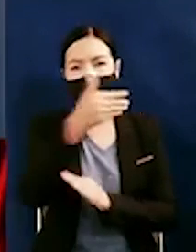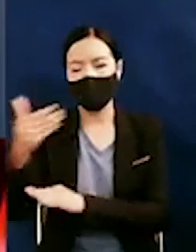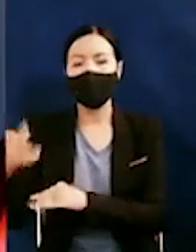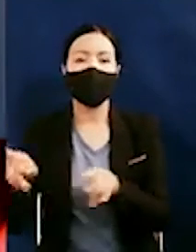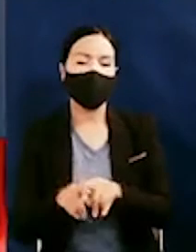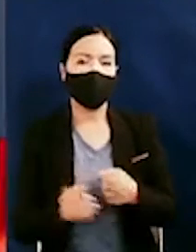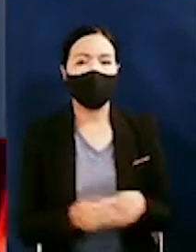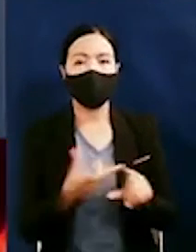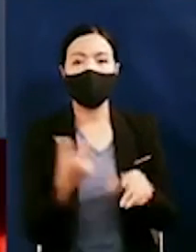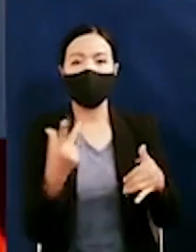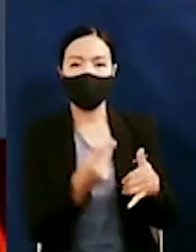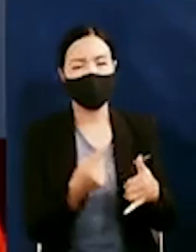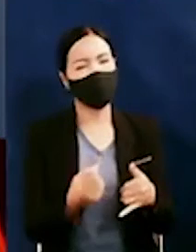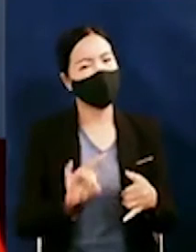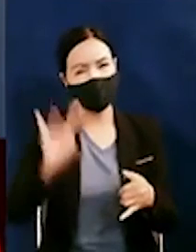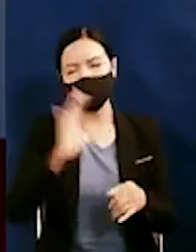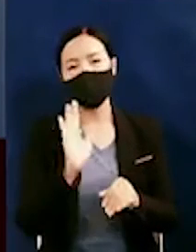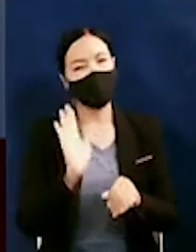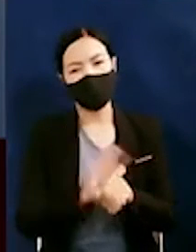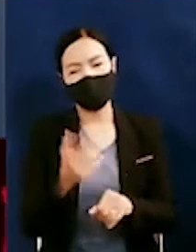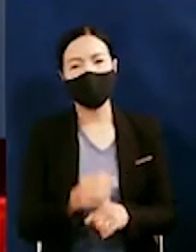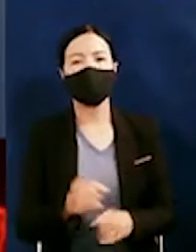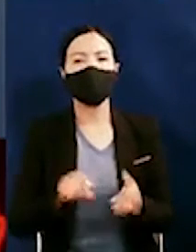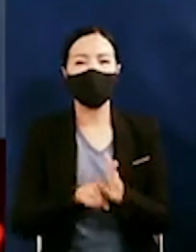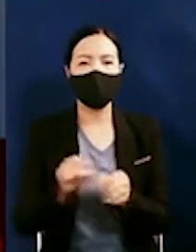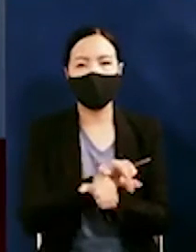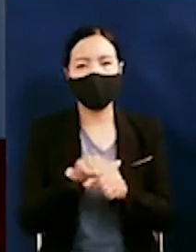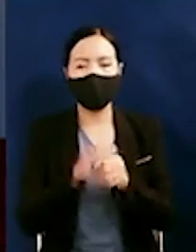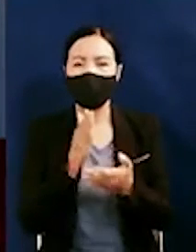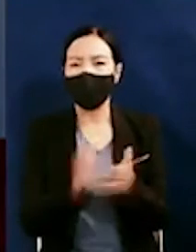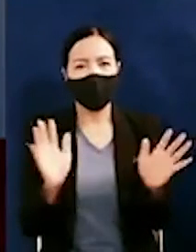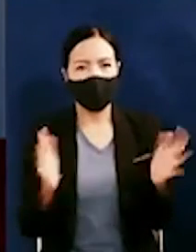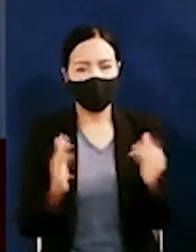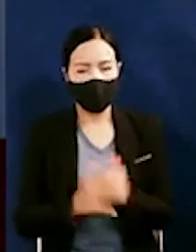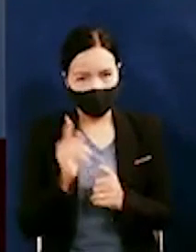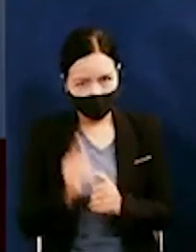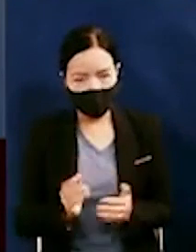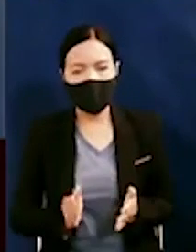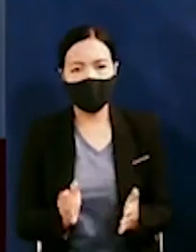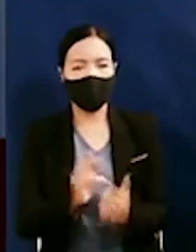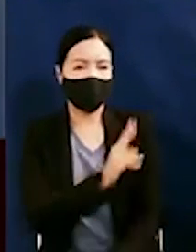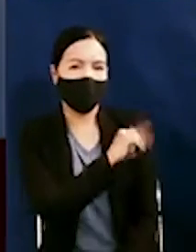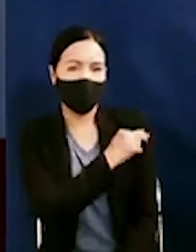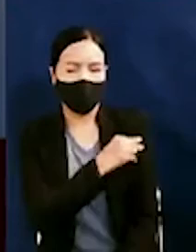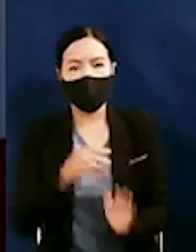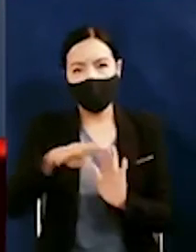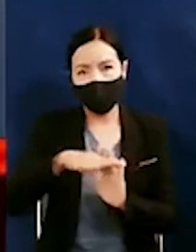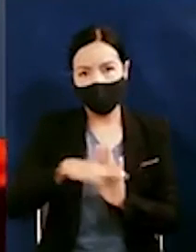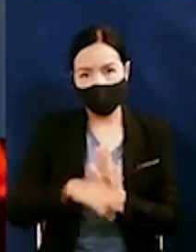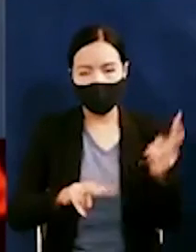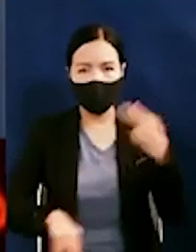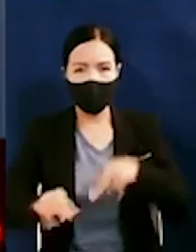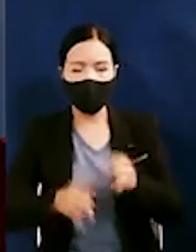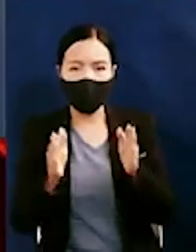วัคซีนวัคซีนอย่างเดียวไม่เพียงพอที่จะหยุดการแพร่เชื้อนะครับต้องอาศัยมาตรการด้านสาธารณสุขร่วมด้วยนะครับมาตรการ